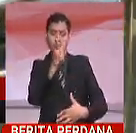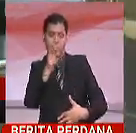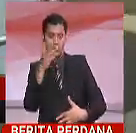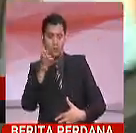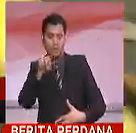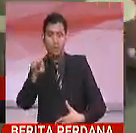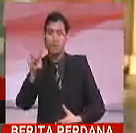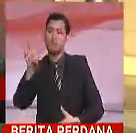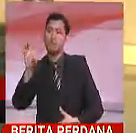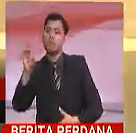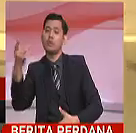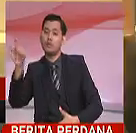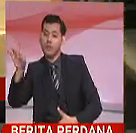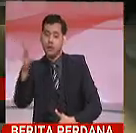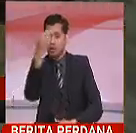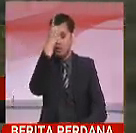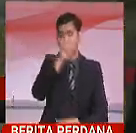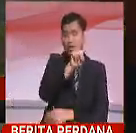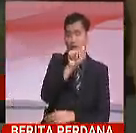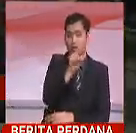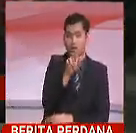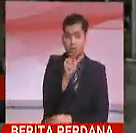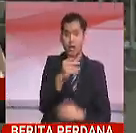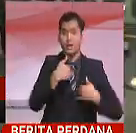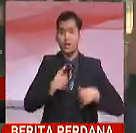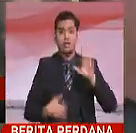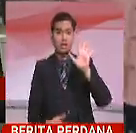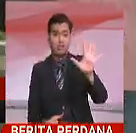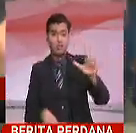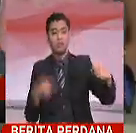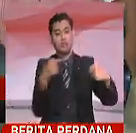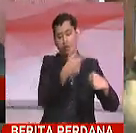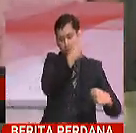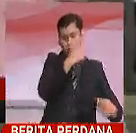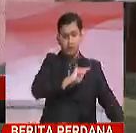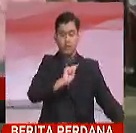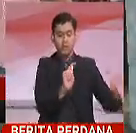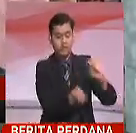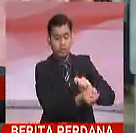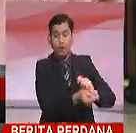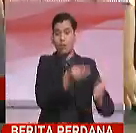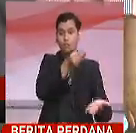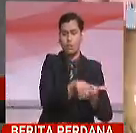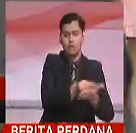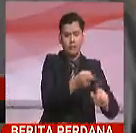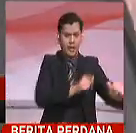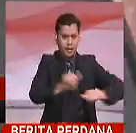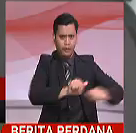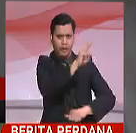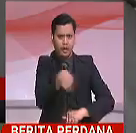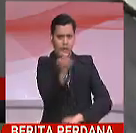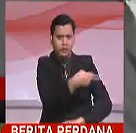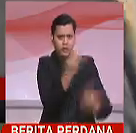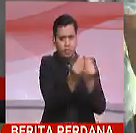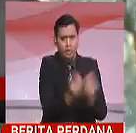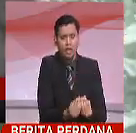2018. Dato' Ahmad Azwan turut berdepan lima pertuduhan memindahkan wang hasil aktiviti haram